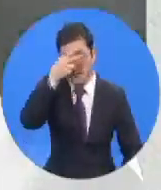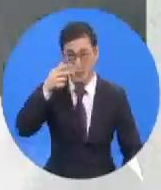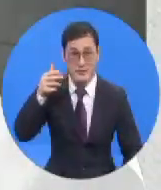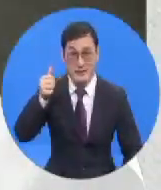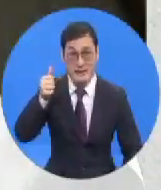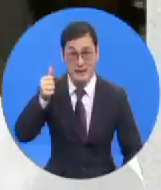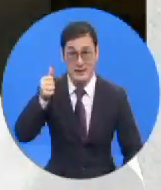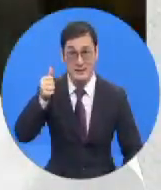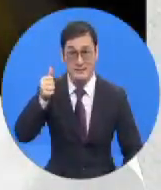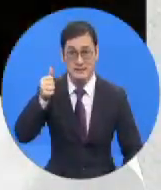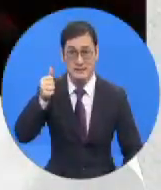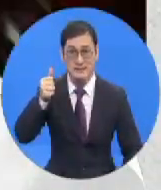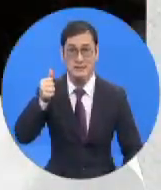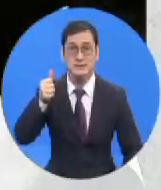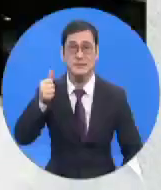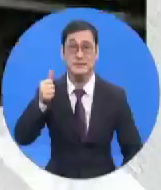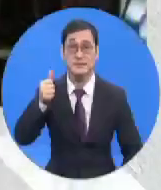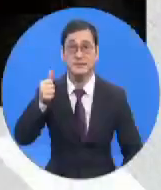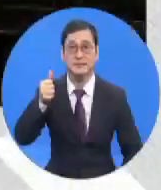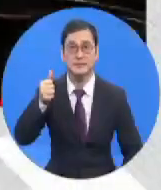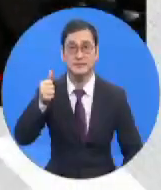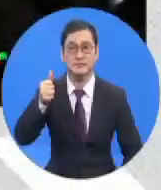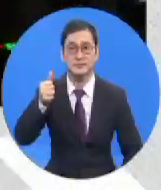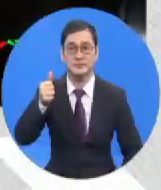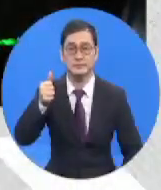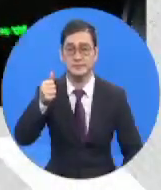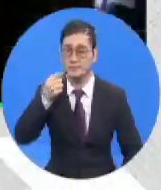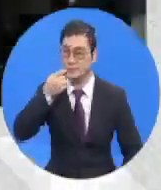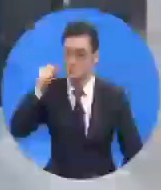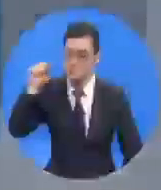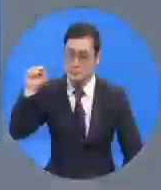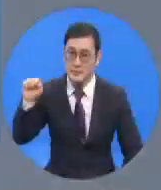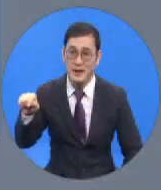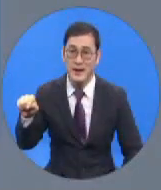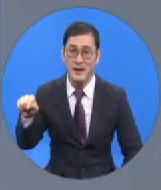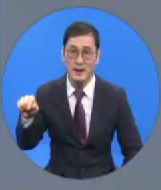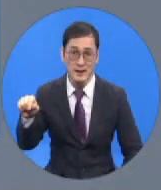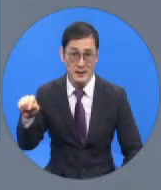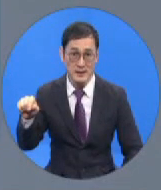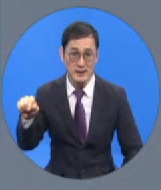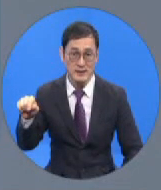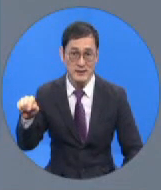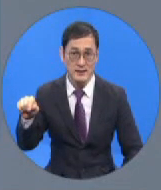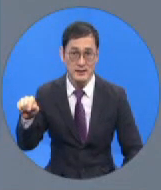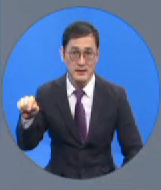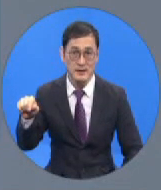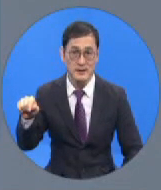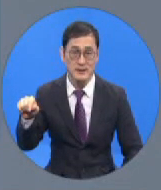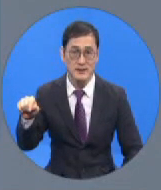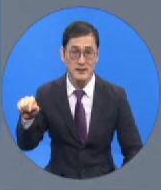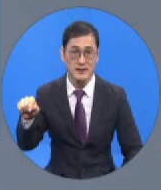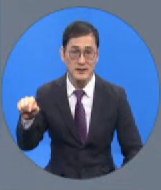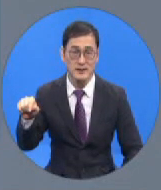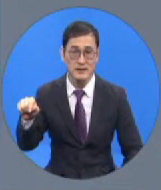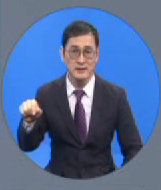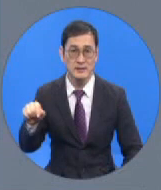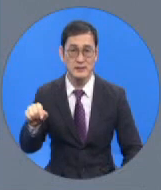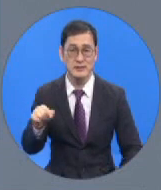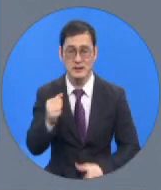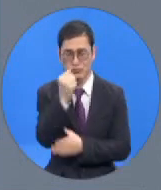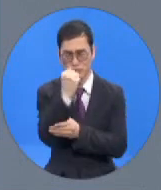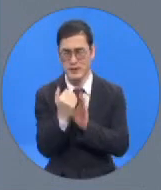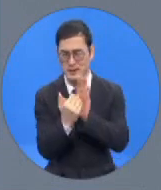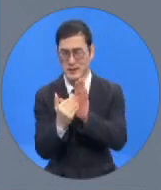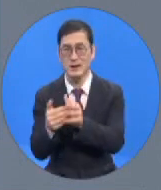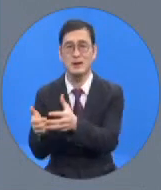직접 명령을 해서 검찰총장으로부터 명령을 받아서 수사를 하는 그런 부서가 반부패부입니다. 그렇기 때문에